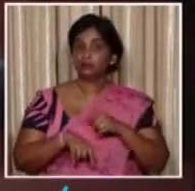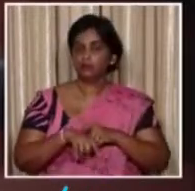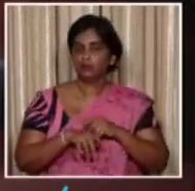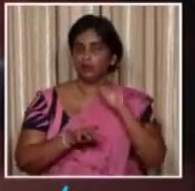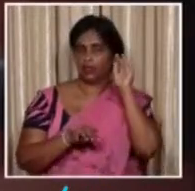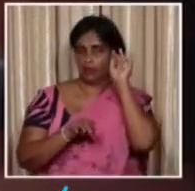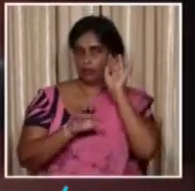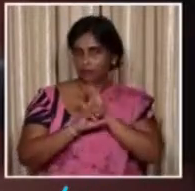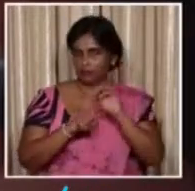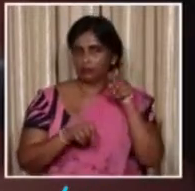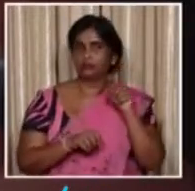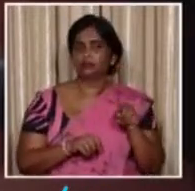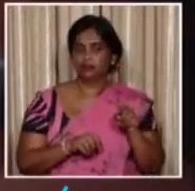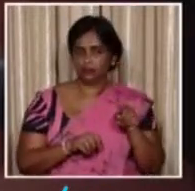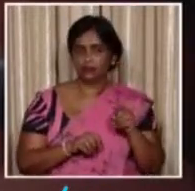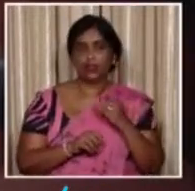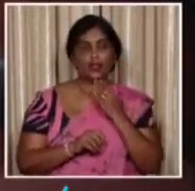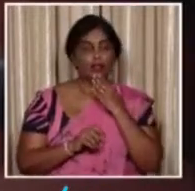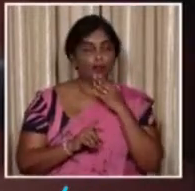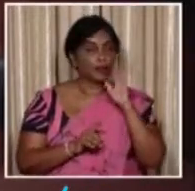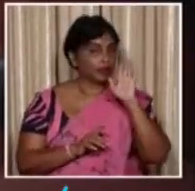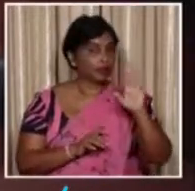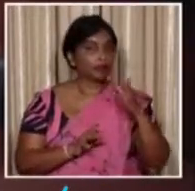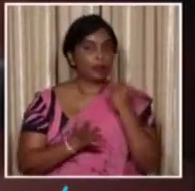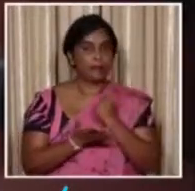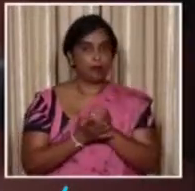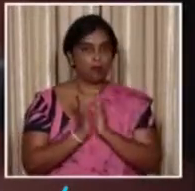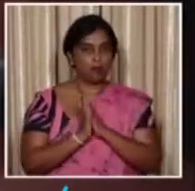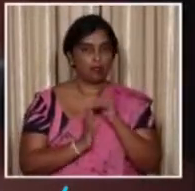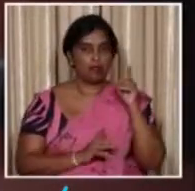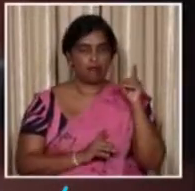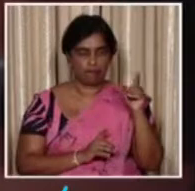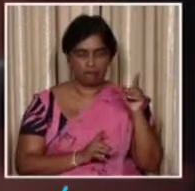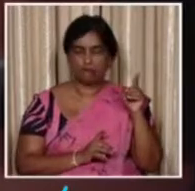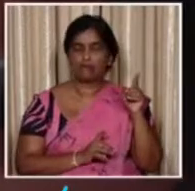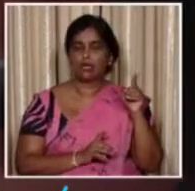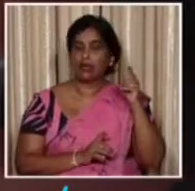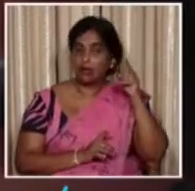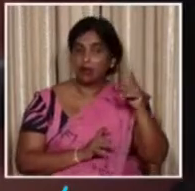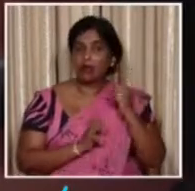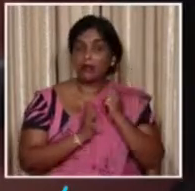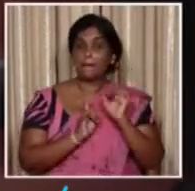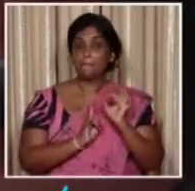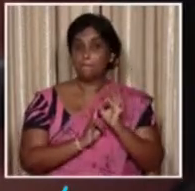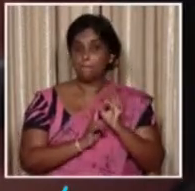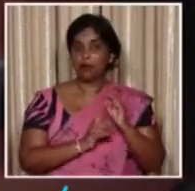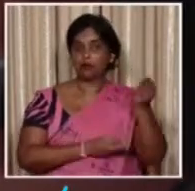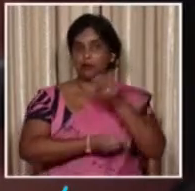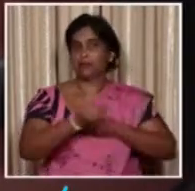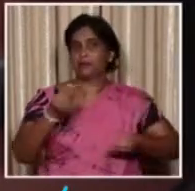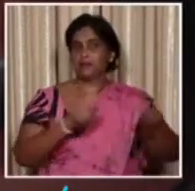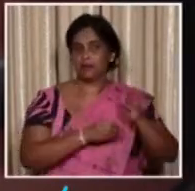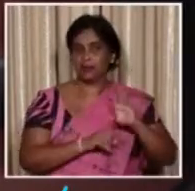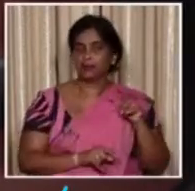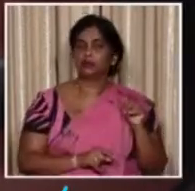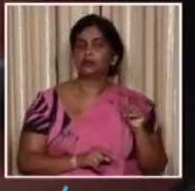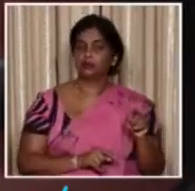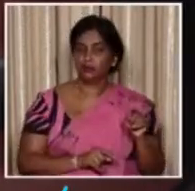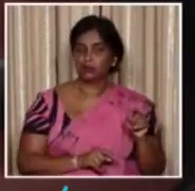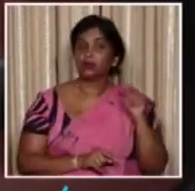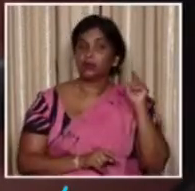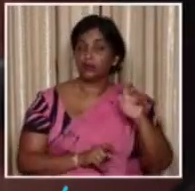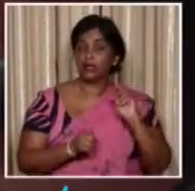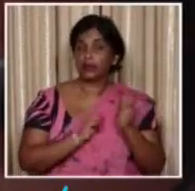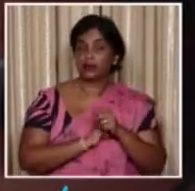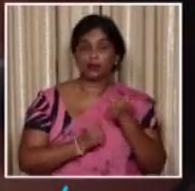කර ඇමරිකන් එක්සත් ජනපදයේ ගිණුමක් ඇති කොට තිබුණ බවත්, ඒගෙන පුජ්‍යලක ගණතුන කරන්නට කර දීලා තිබෙන බවත්, මේ